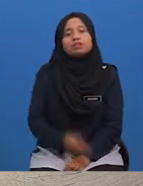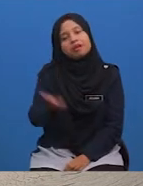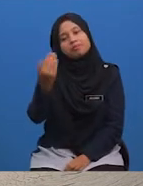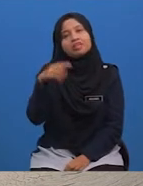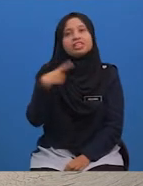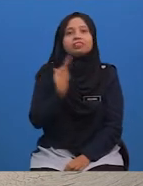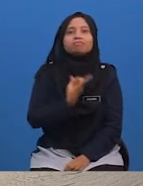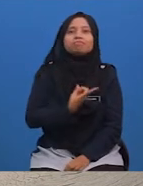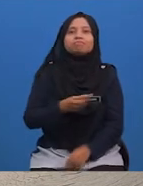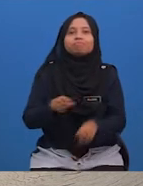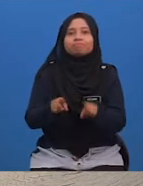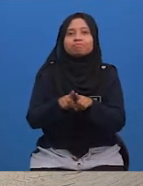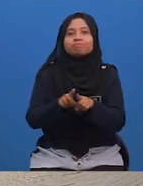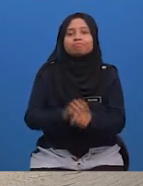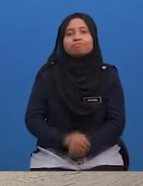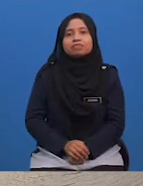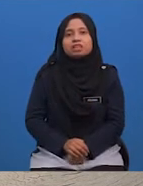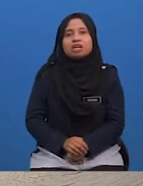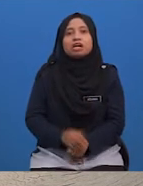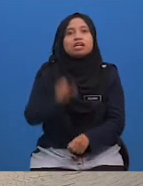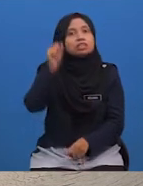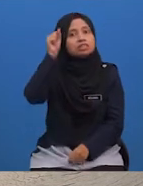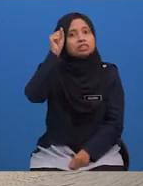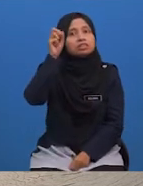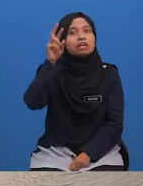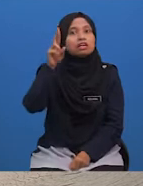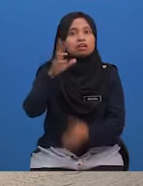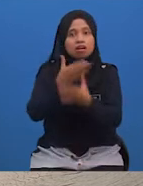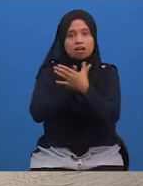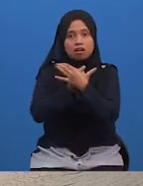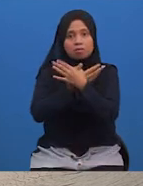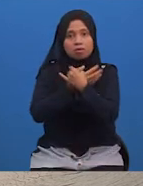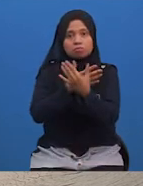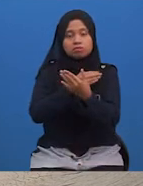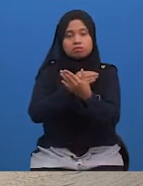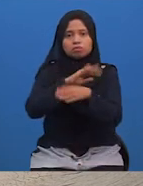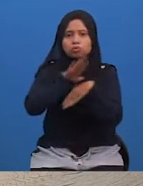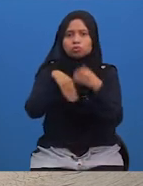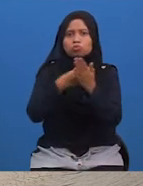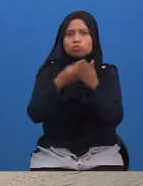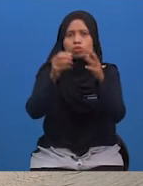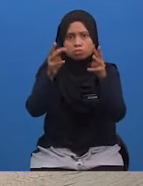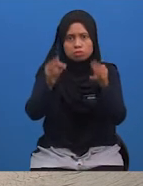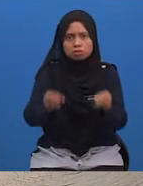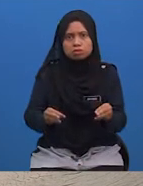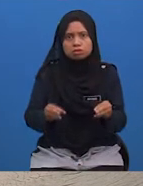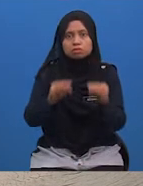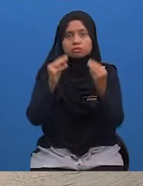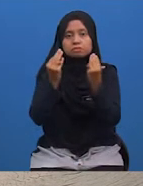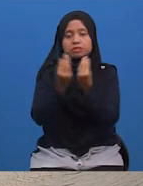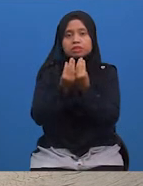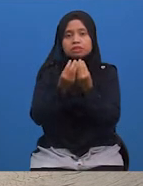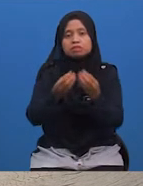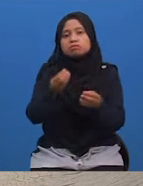Jom-jom, ikut cikgu. Sang rama-rama bersama-sama anggota masyarakatnya terbang untuk